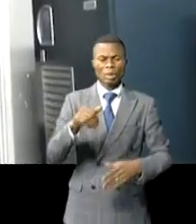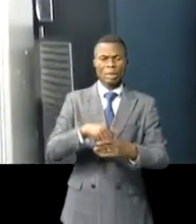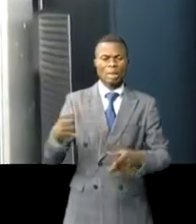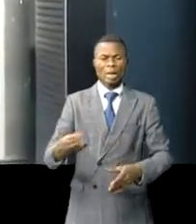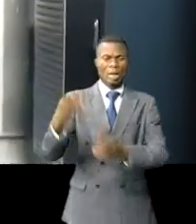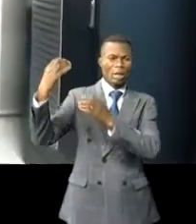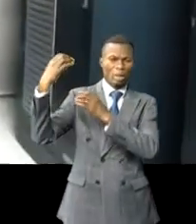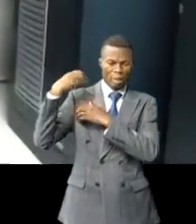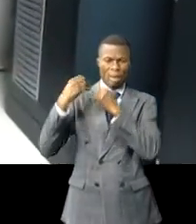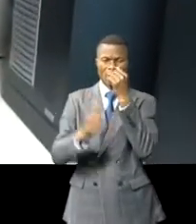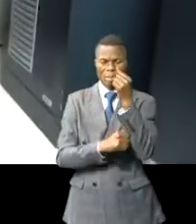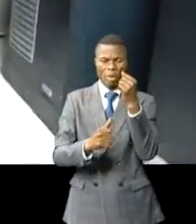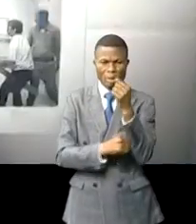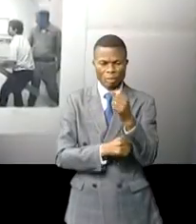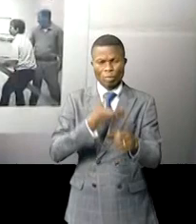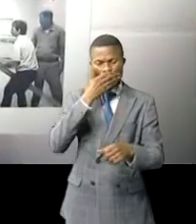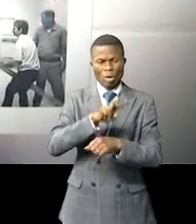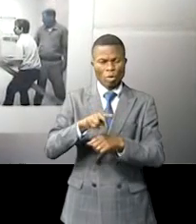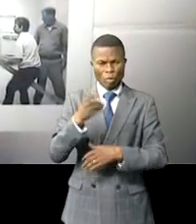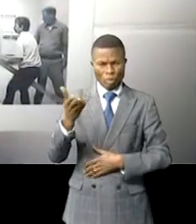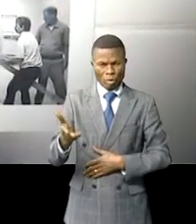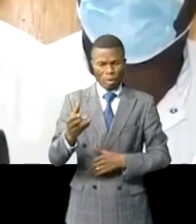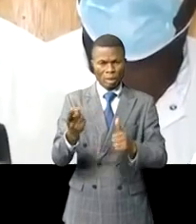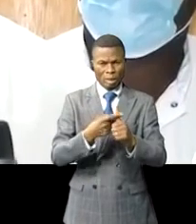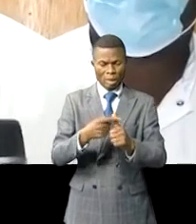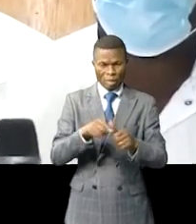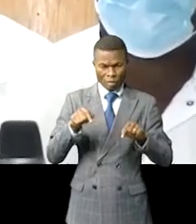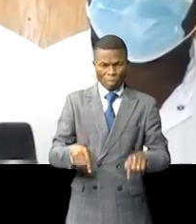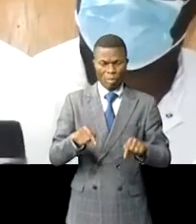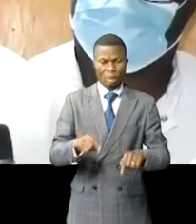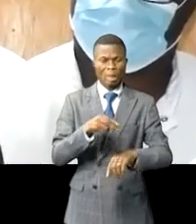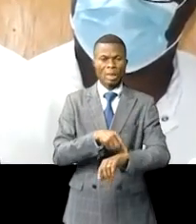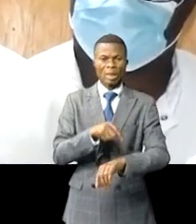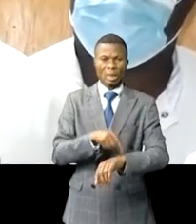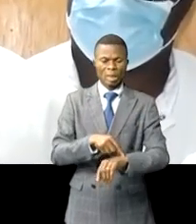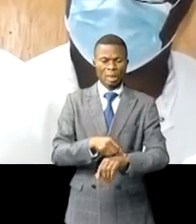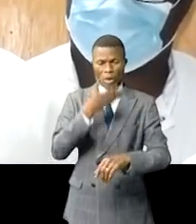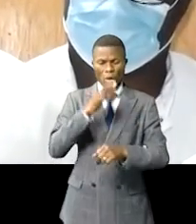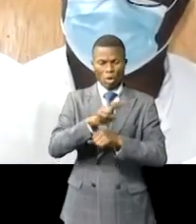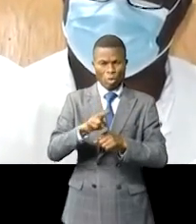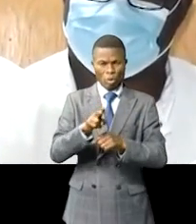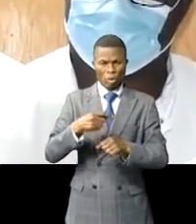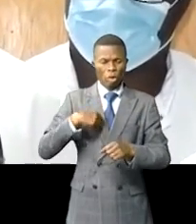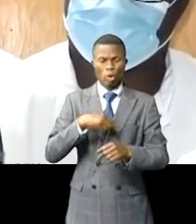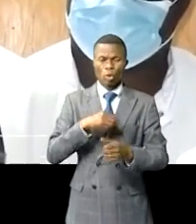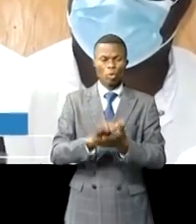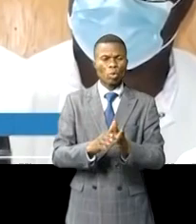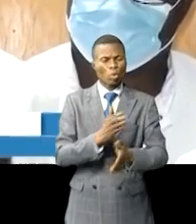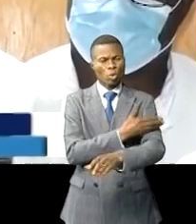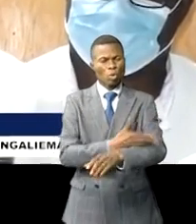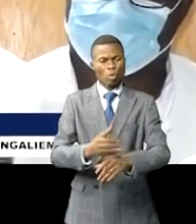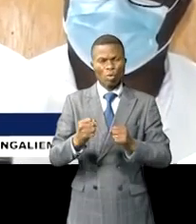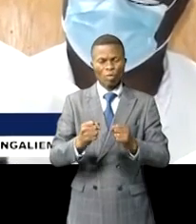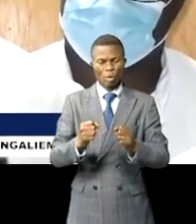en charge gratuite de cette pandémie. Surtout en cette période de Covid, nous avions été fortement handicapés lors de cette troisième